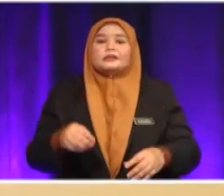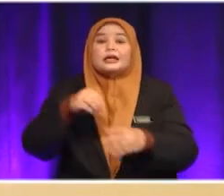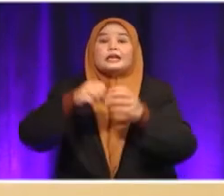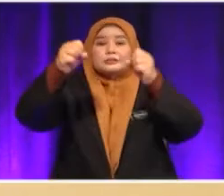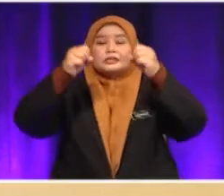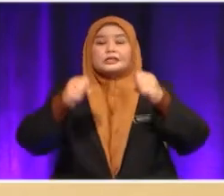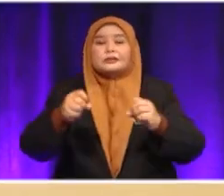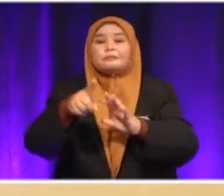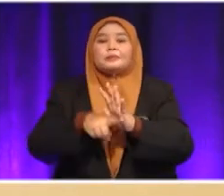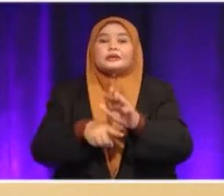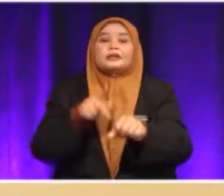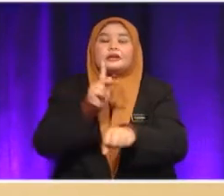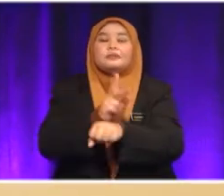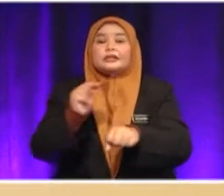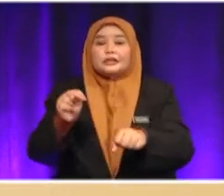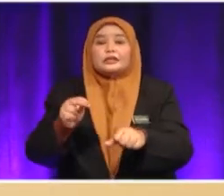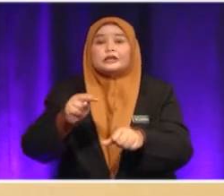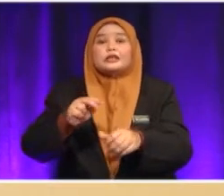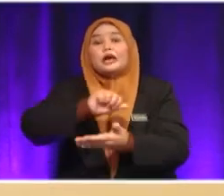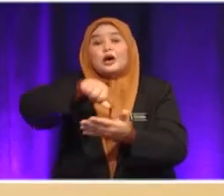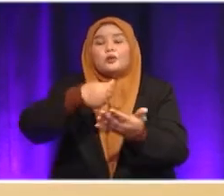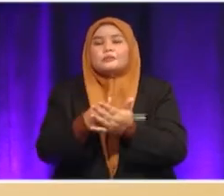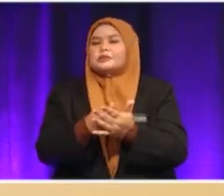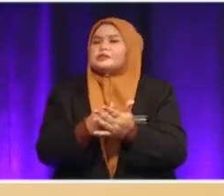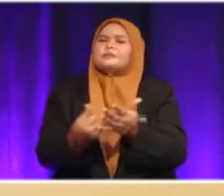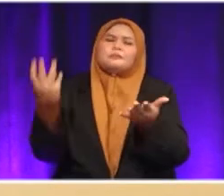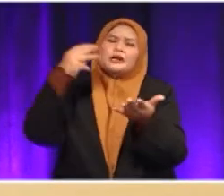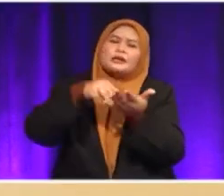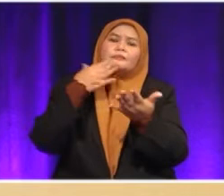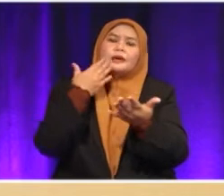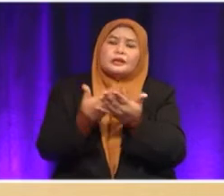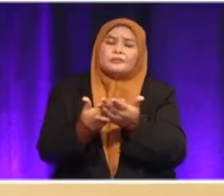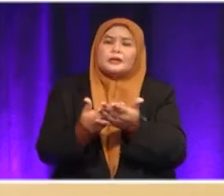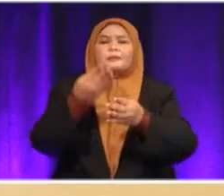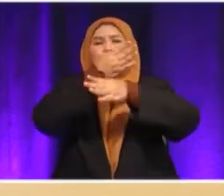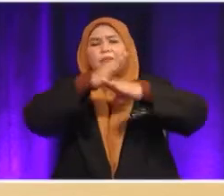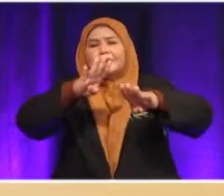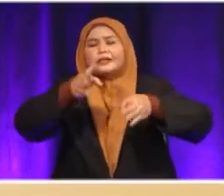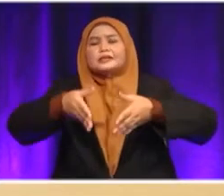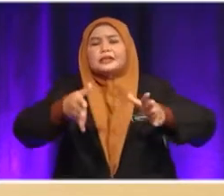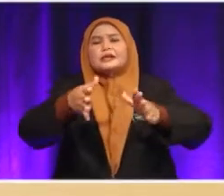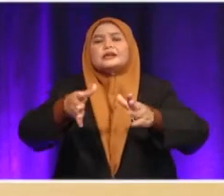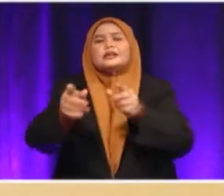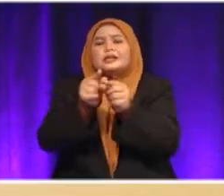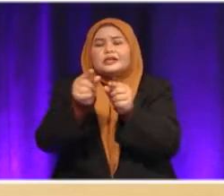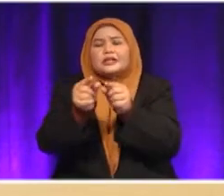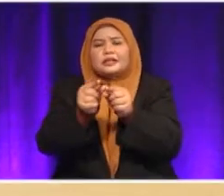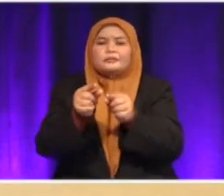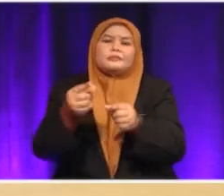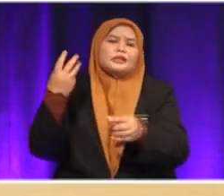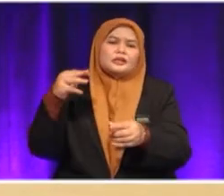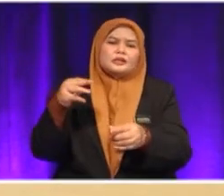perhematan awam semakin baik dan mereka juga bebas menjalankan kegiatan harian mereka Jadi mereka